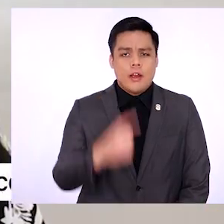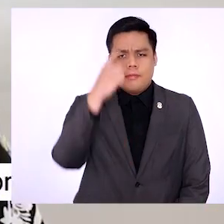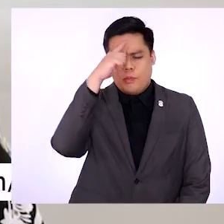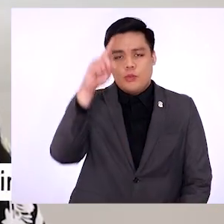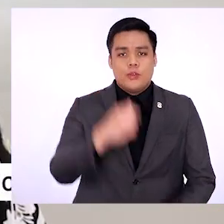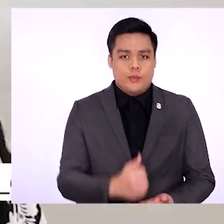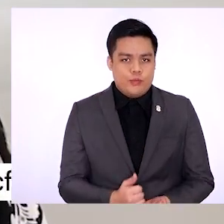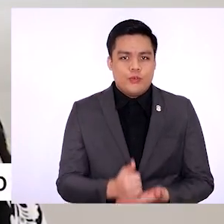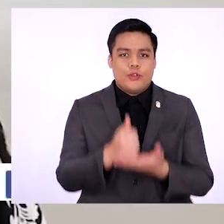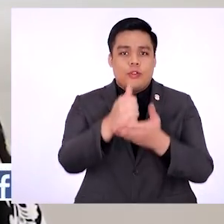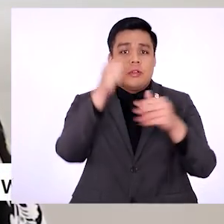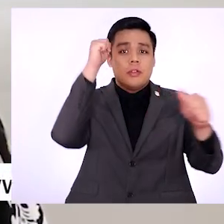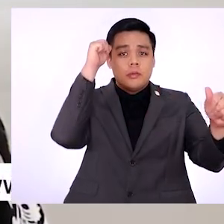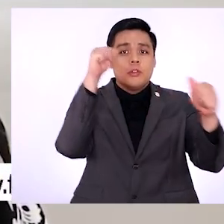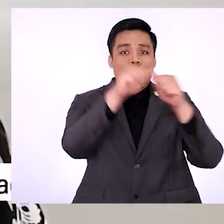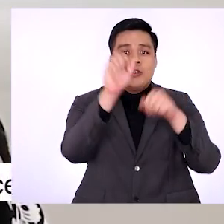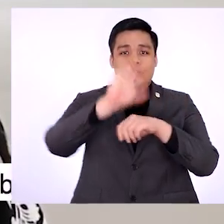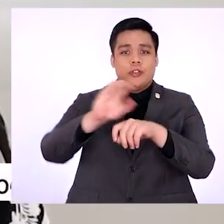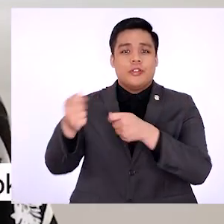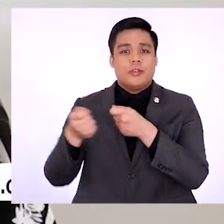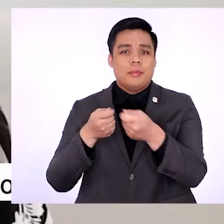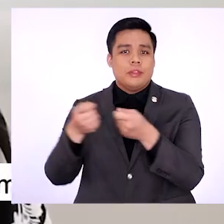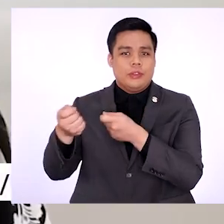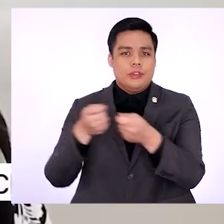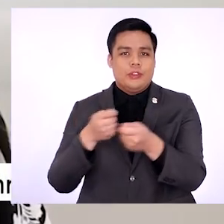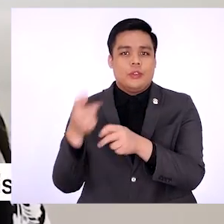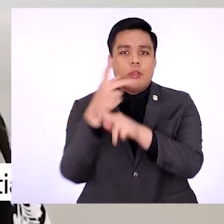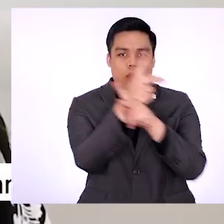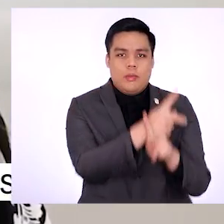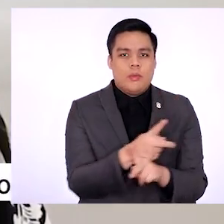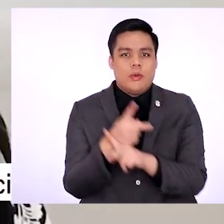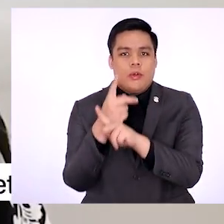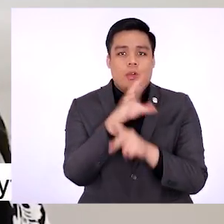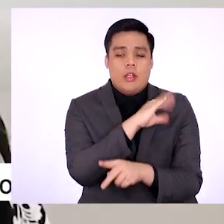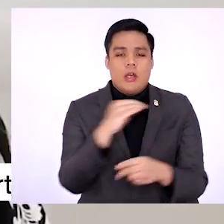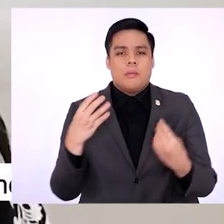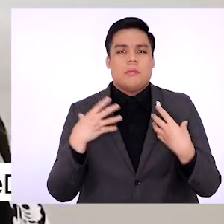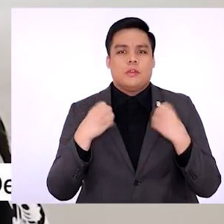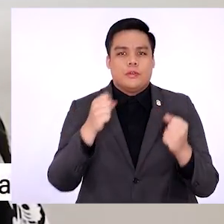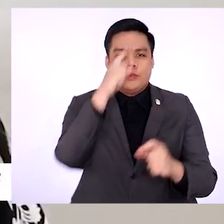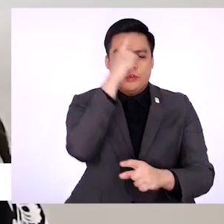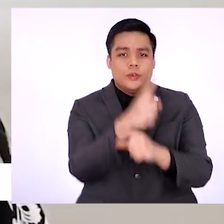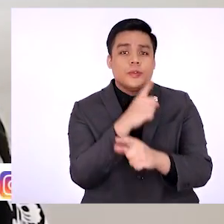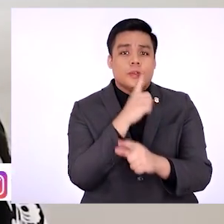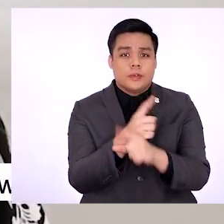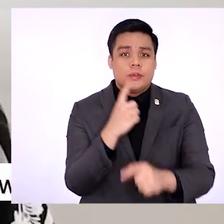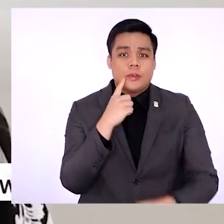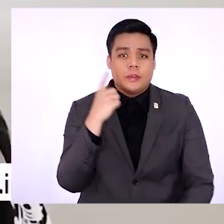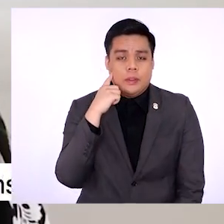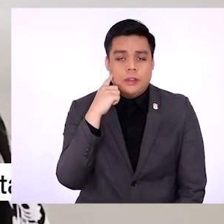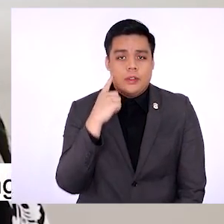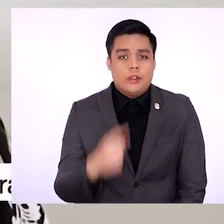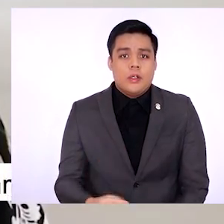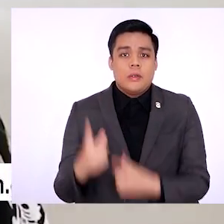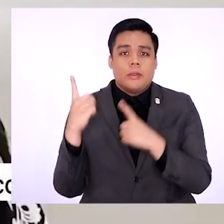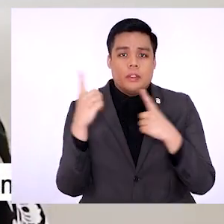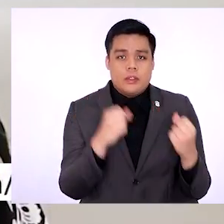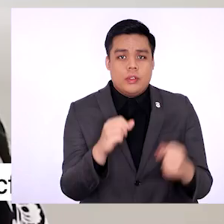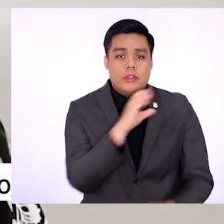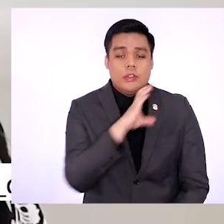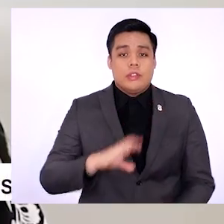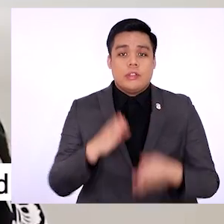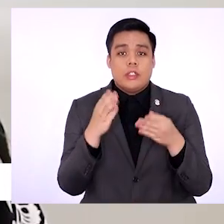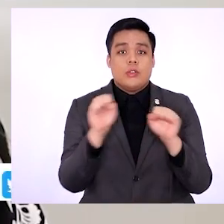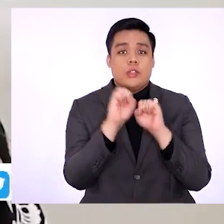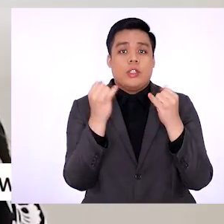Upang makatulong sa layunin ng pamamahala na mapangalagaan at mapatibay ang mga kapatid na deaf, ay nagsagawa ang